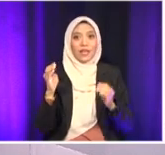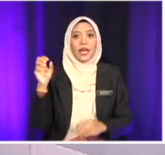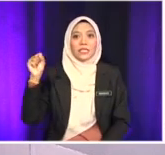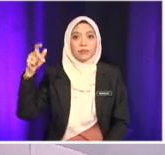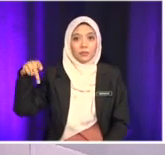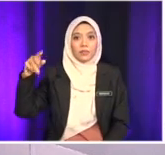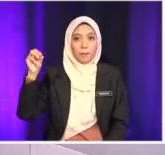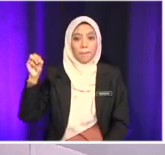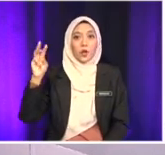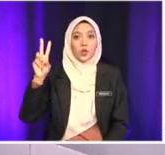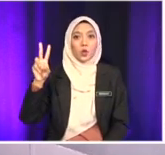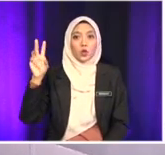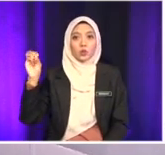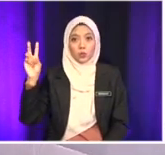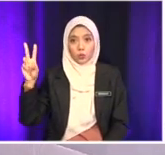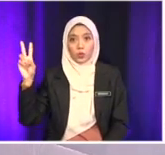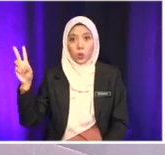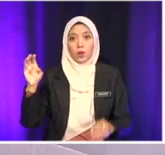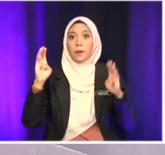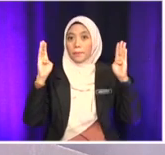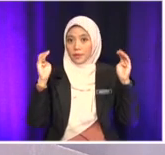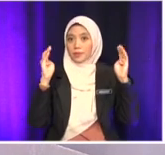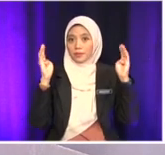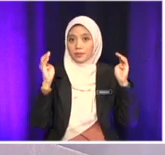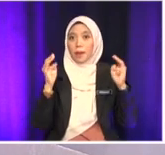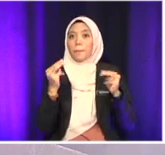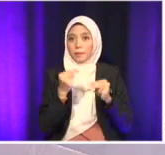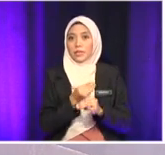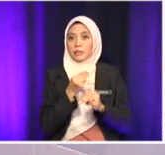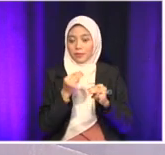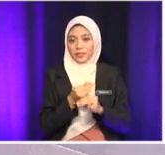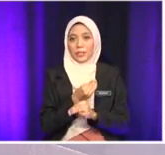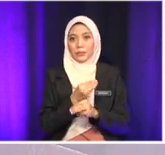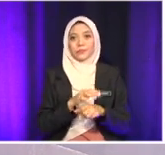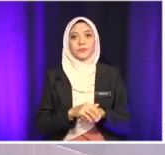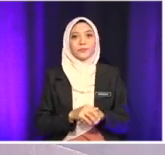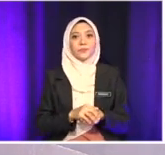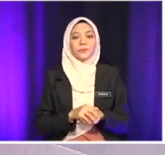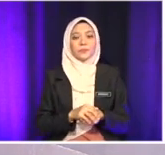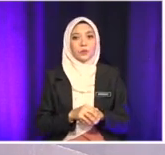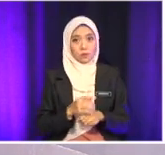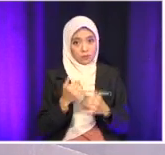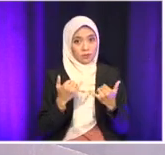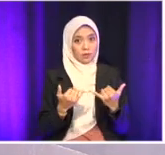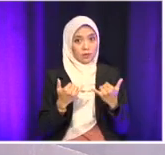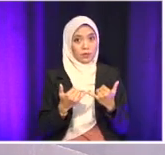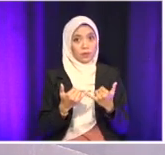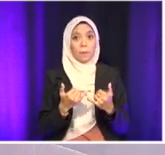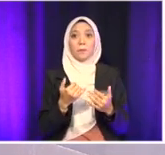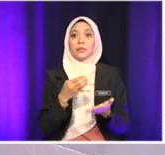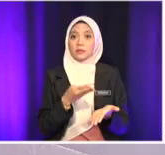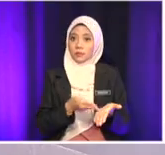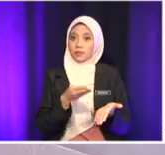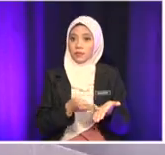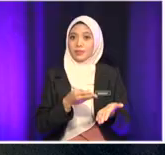pada hari ini kita dalam mata pelajaran matematika dan untuk segmen kali ini kita lihat cerita tentang soal bagian e macam